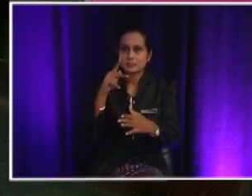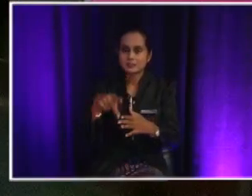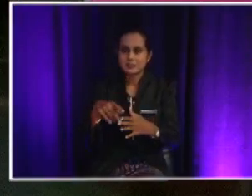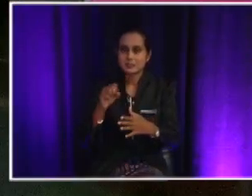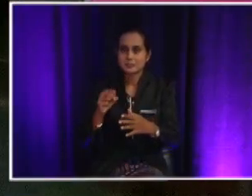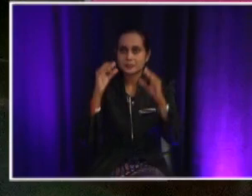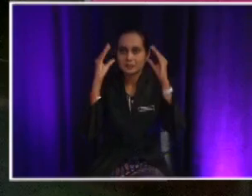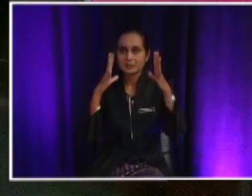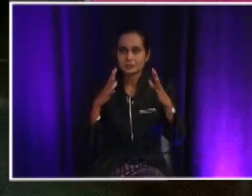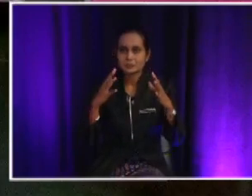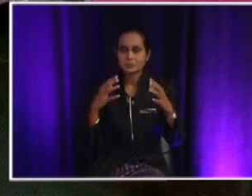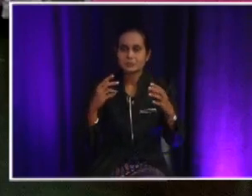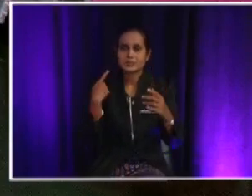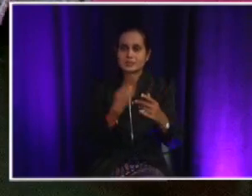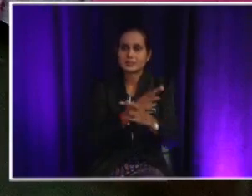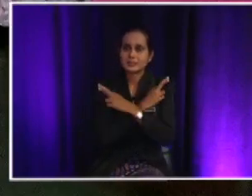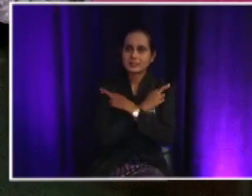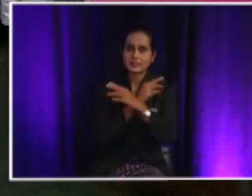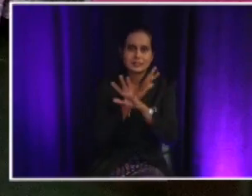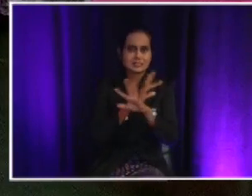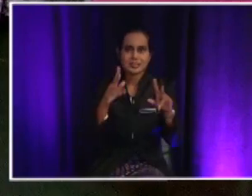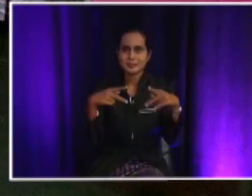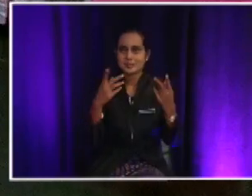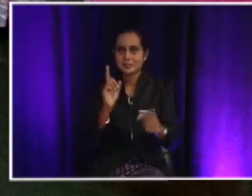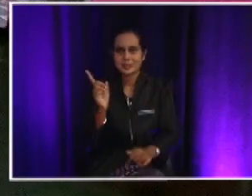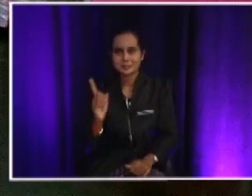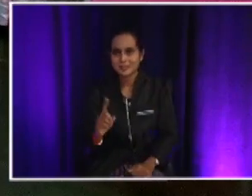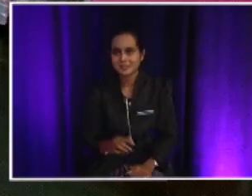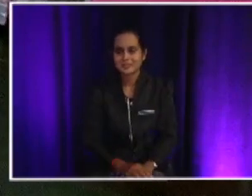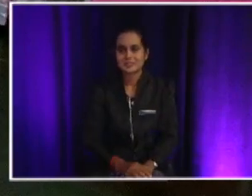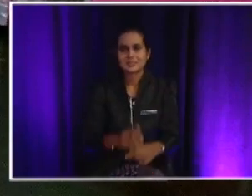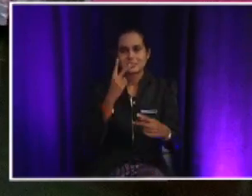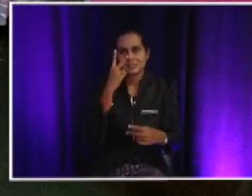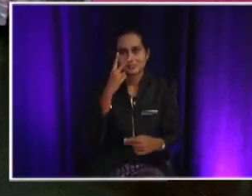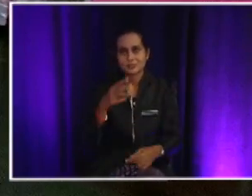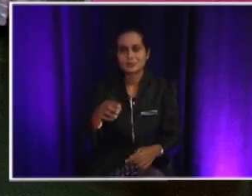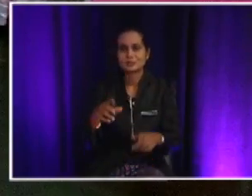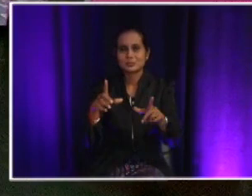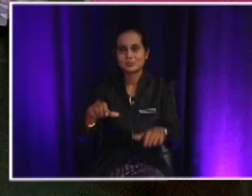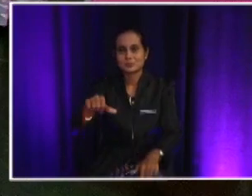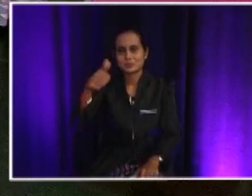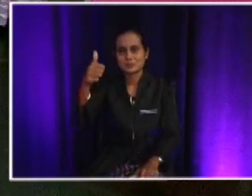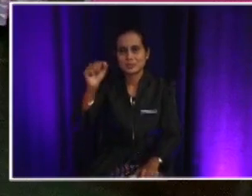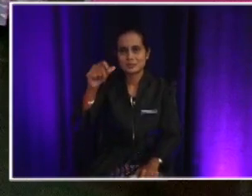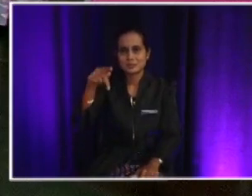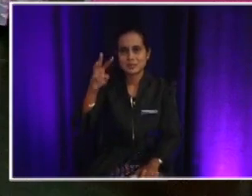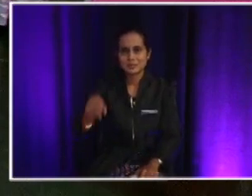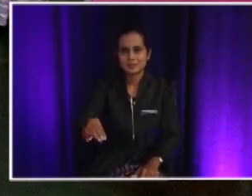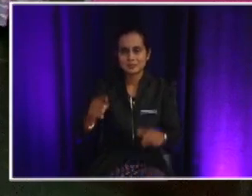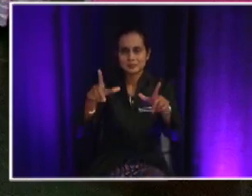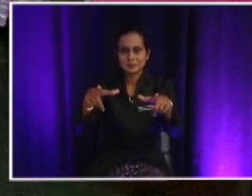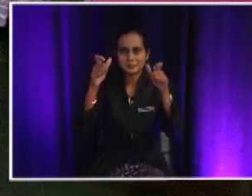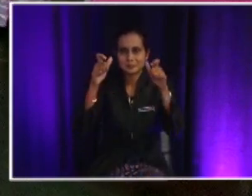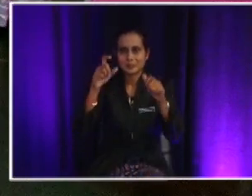Tul kita. Kita rehat seketika. Jangan ke mana-mana. Teruskan menonton Sukses SPM 2022 Pecutan